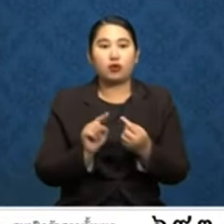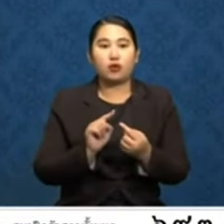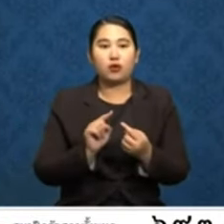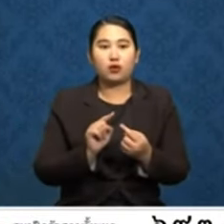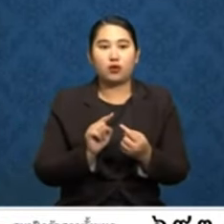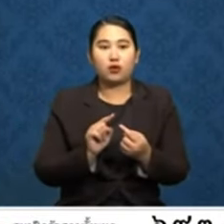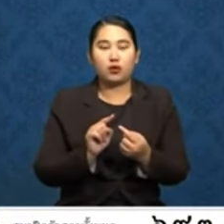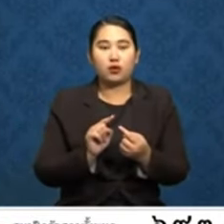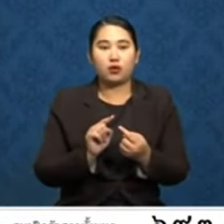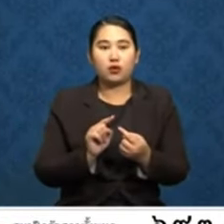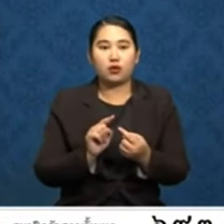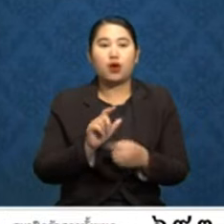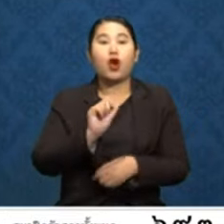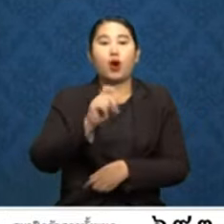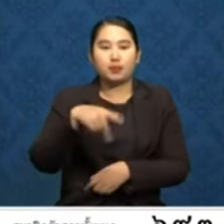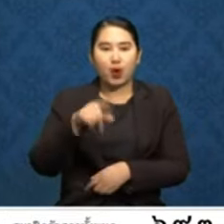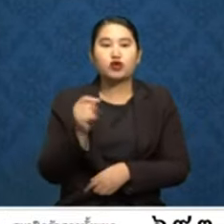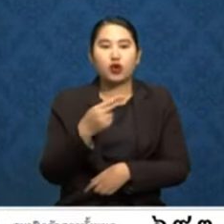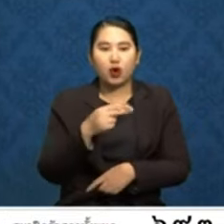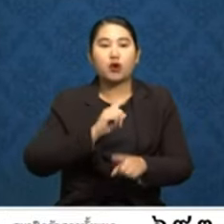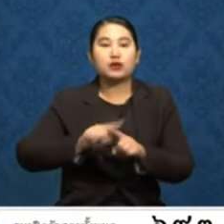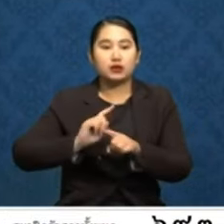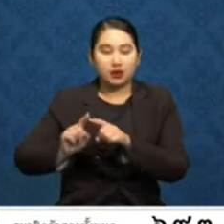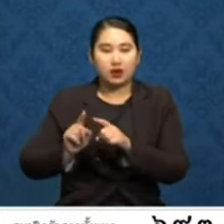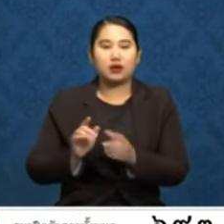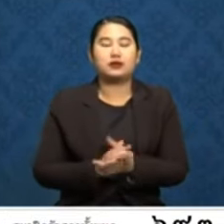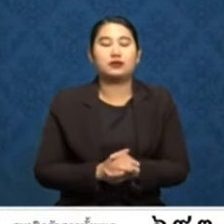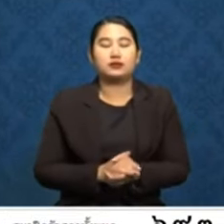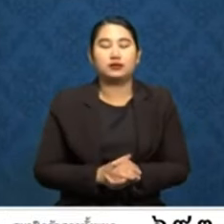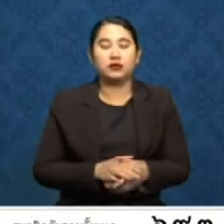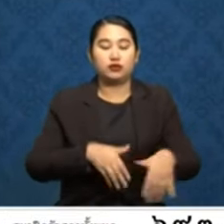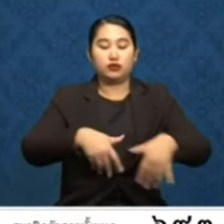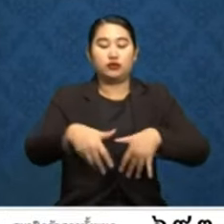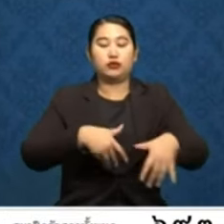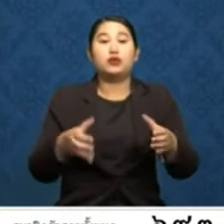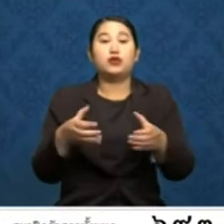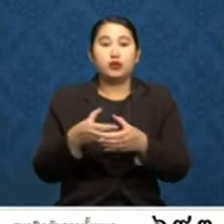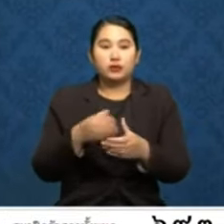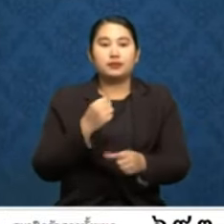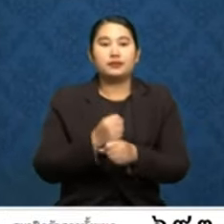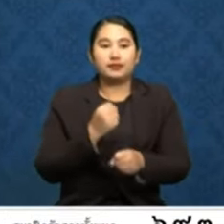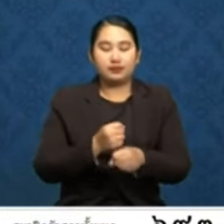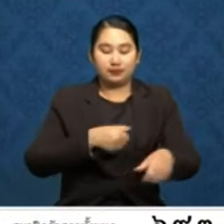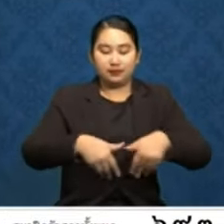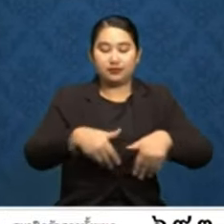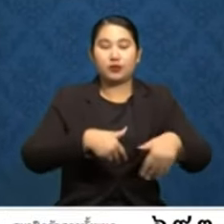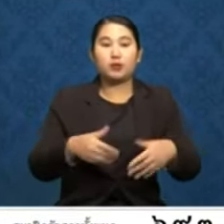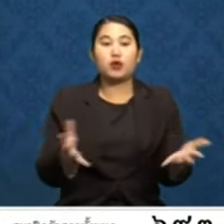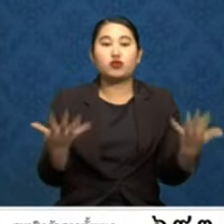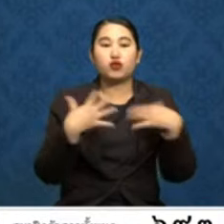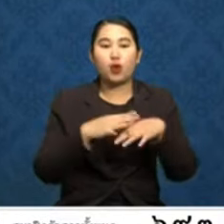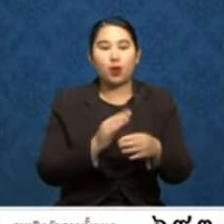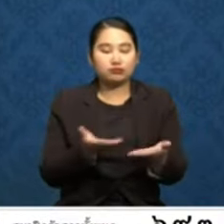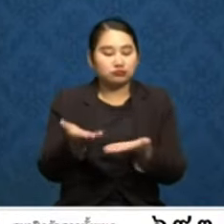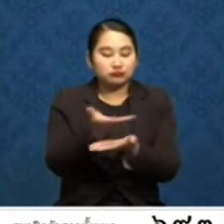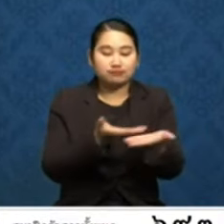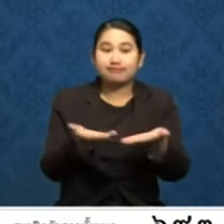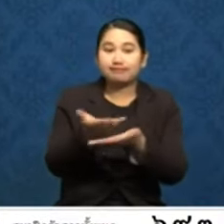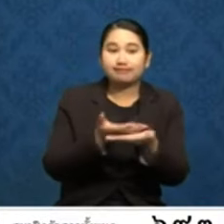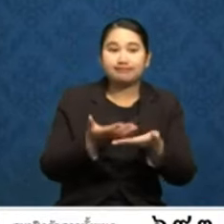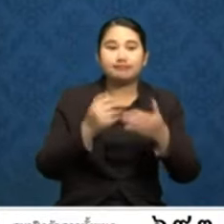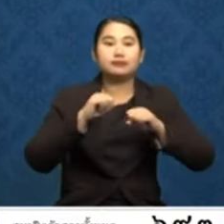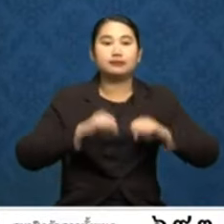สู่องค์กรปกครองส่วนท้องถิ่นและภาคประชาชนเพื่อให้ประชาชนมีส่วนร่วมคิดตั